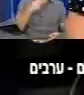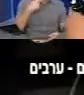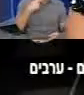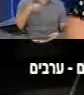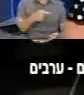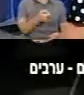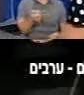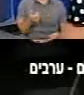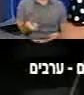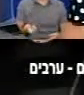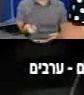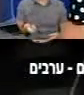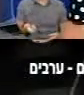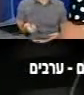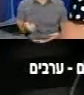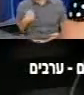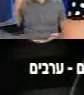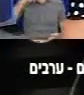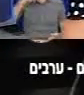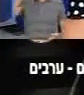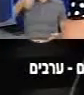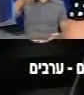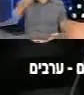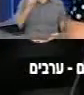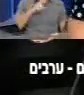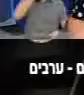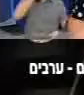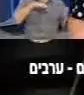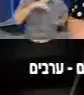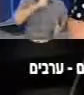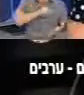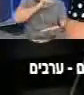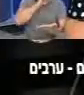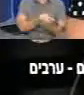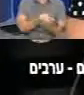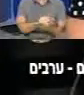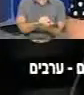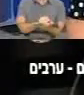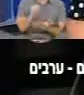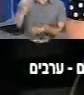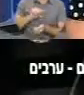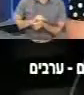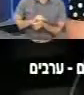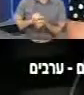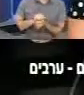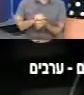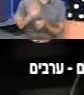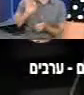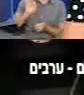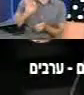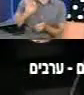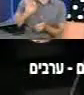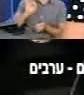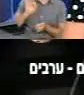יש פה אי ודאות שאני לא מוכן לקחת סיכון. המדינה צריכה לסבסד את ההתמחות של בוגרי ירדן,